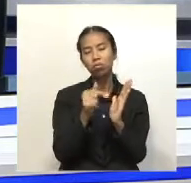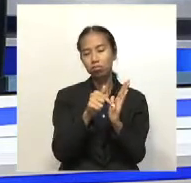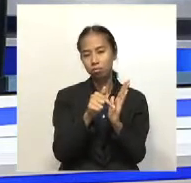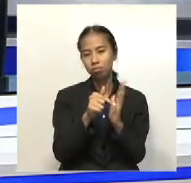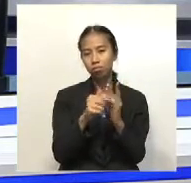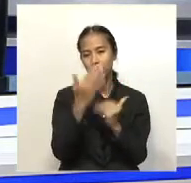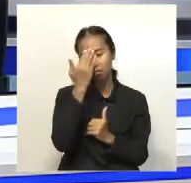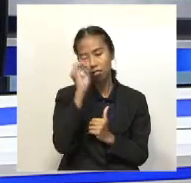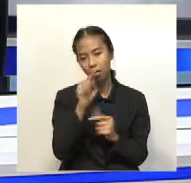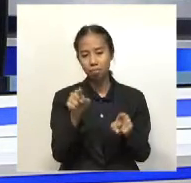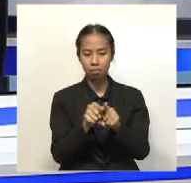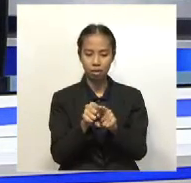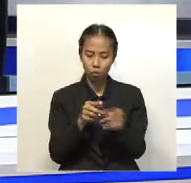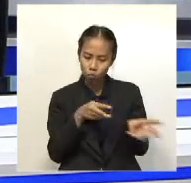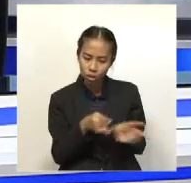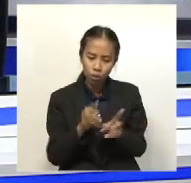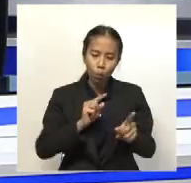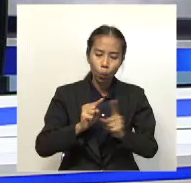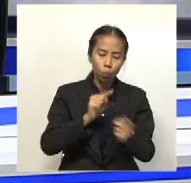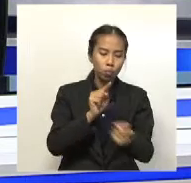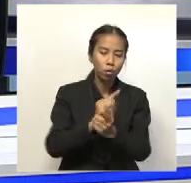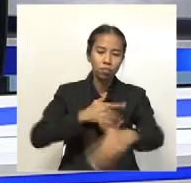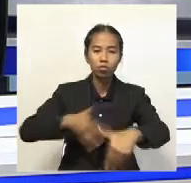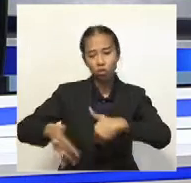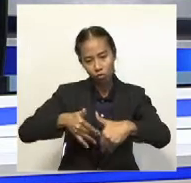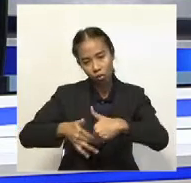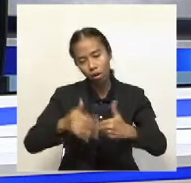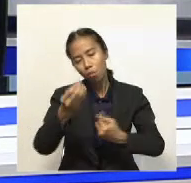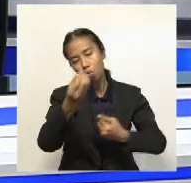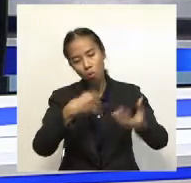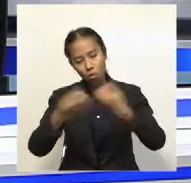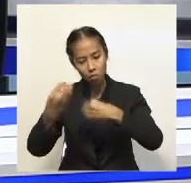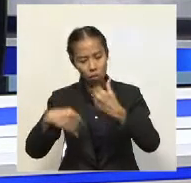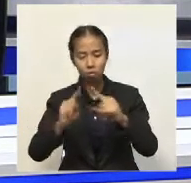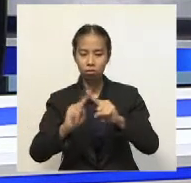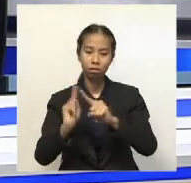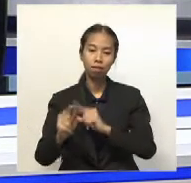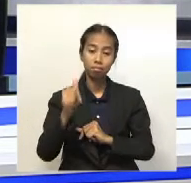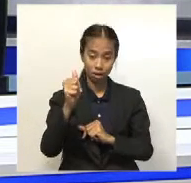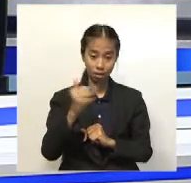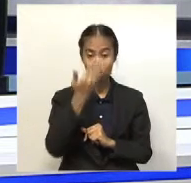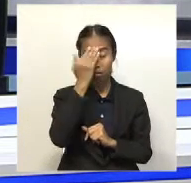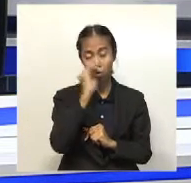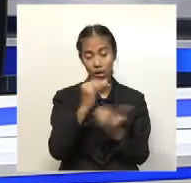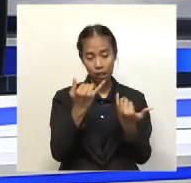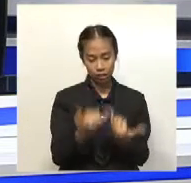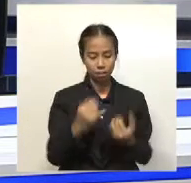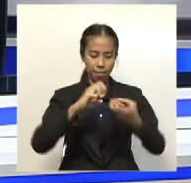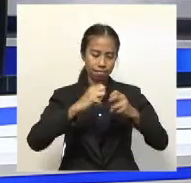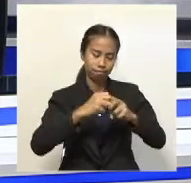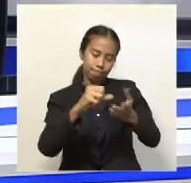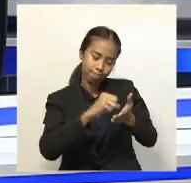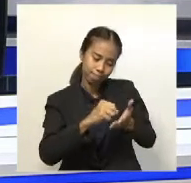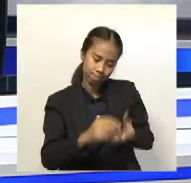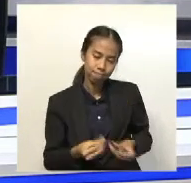ากขึ้นเพื่อเป็นการเปิดช่องทางการสื่อสารแล้วก็มีการรับเรื่องร้องเรียนจากประชาชนด้วยนะครับเพื่อที่จะดำเนินการแก้ไขปัญหา